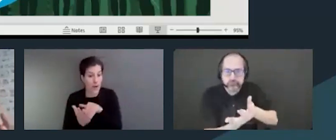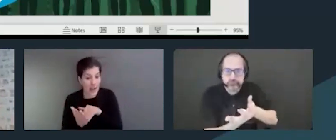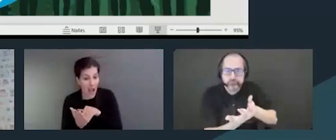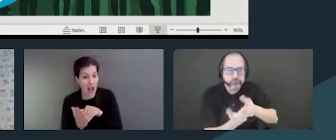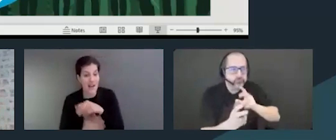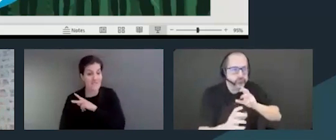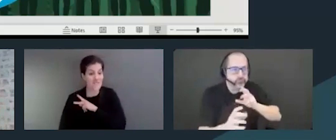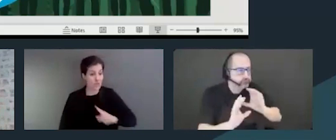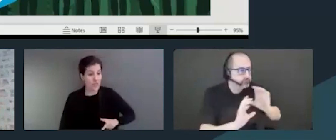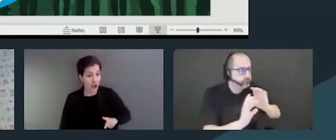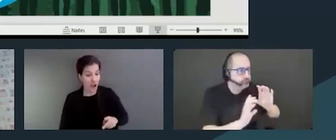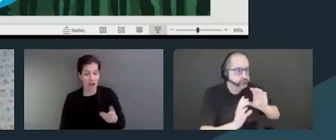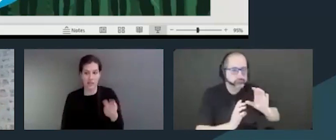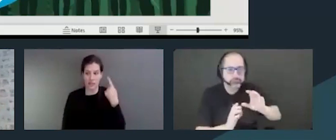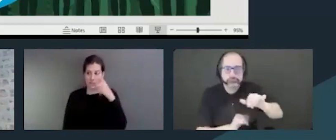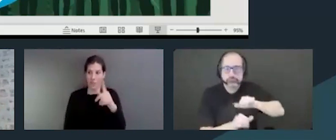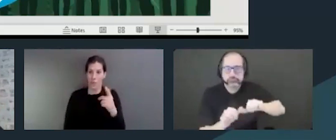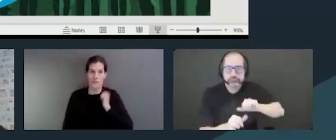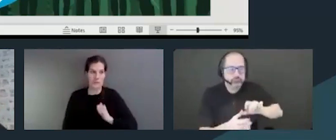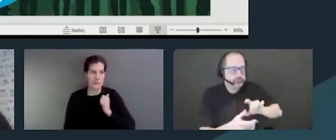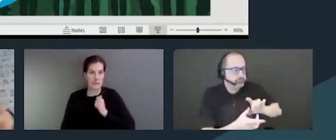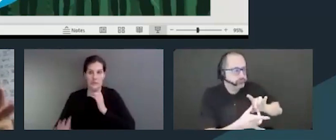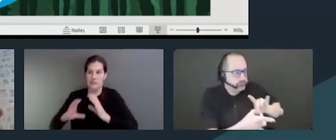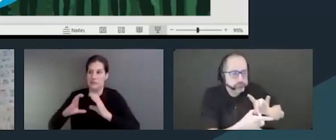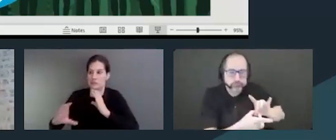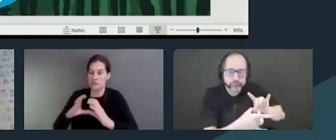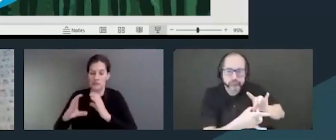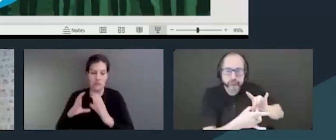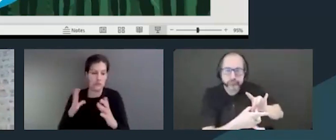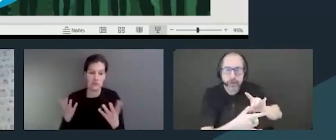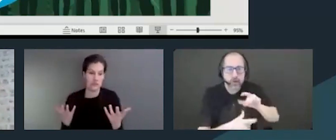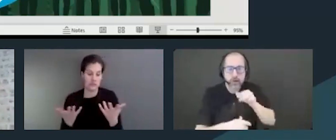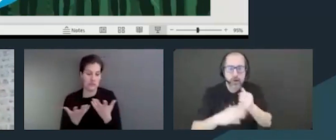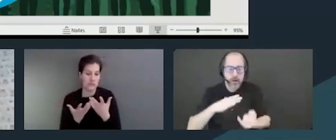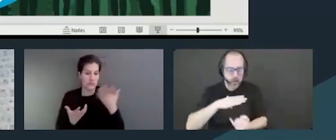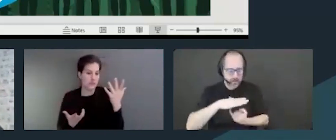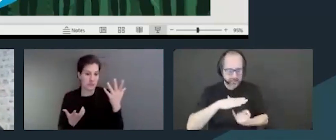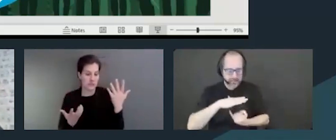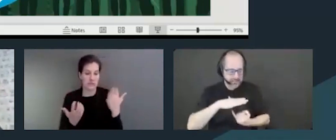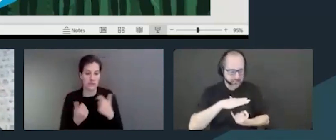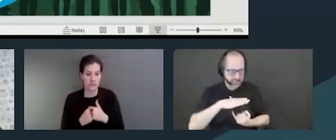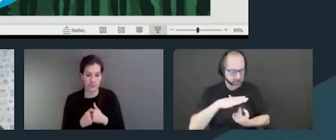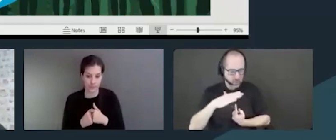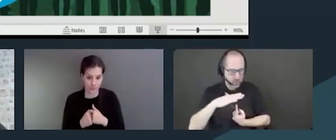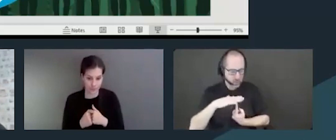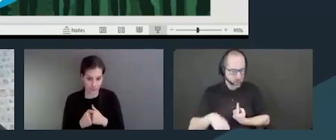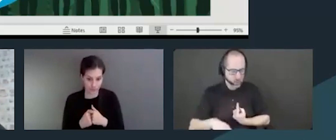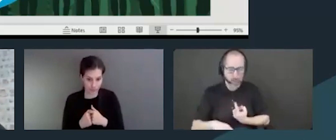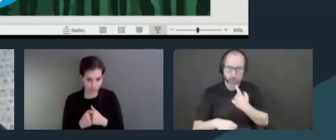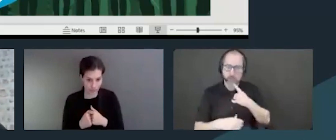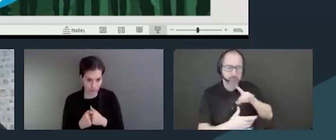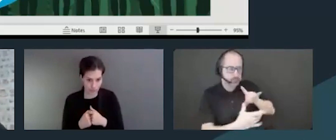communiquer. Et donc, ils vont se dire, OK, on est nouveau dans cette communauté et voilà comment,